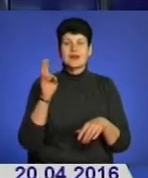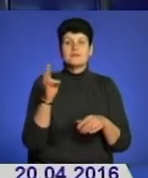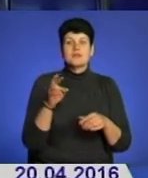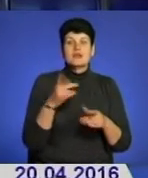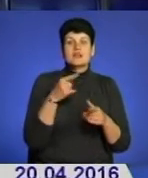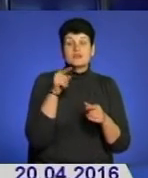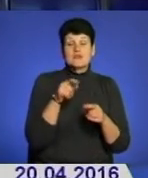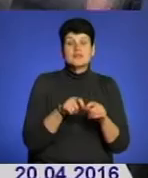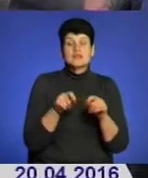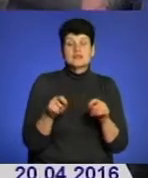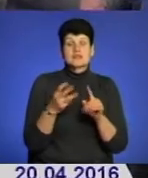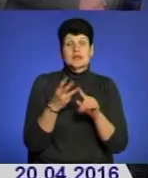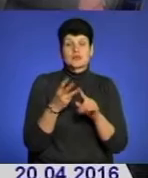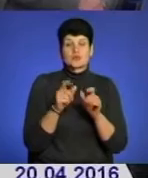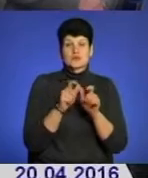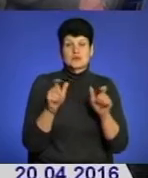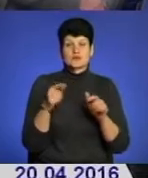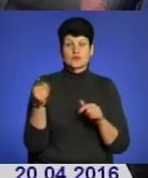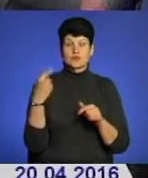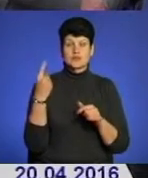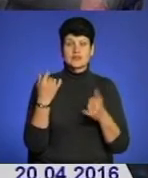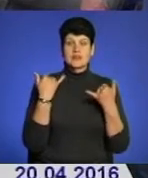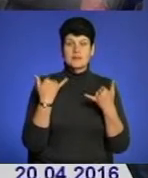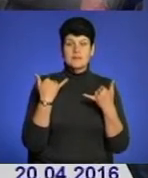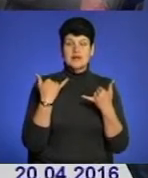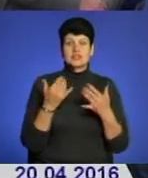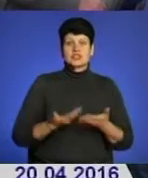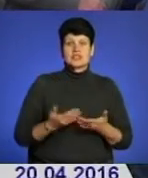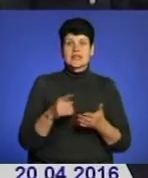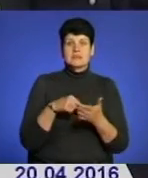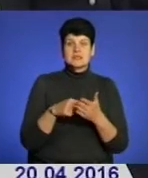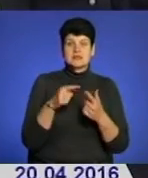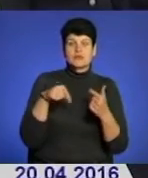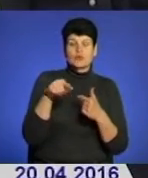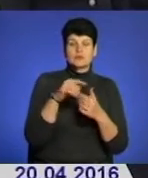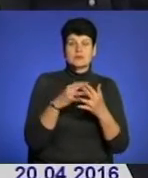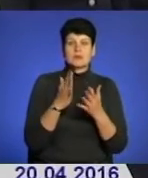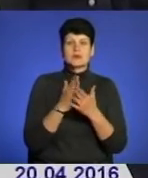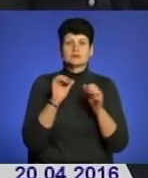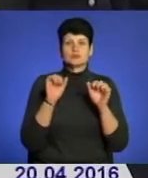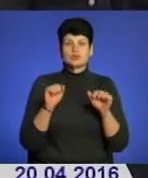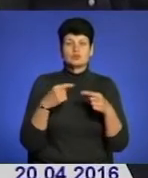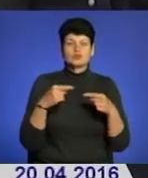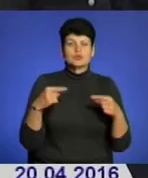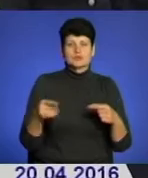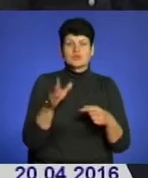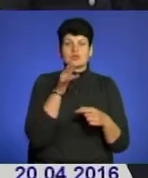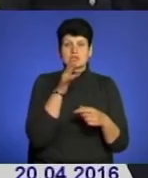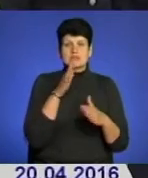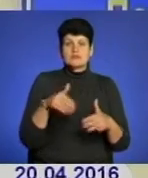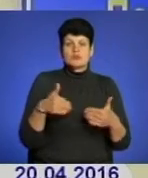на Тернопільщині. Відтепер жителі містечка та навколишніх сіл матимуть можливість будь-якої пори доби звернутися за допомогою